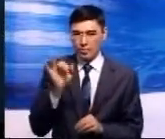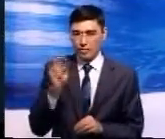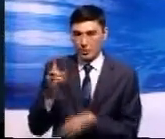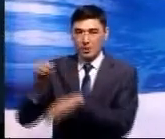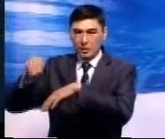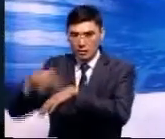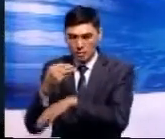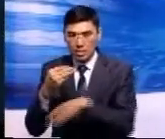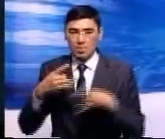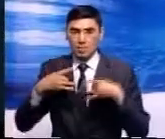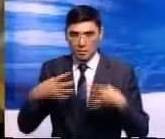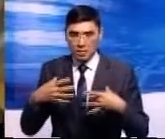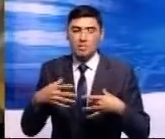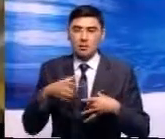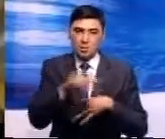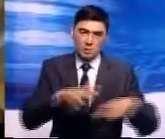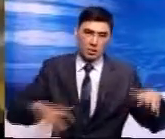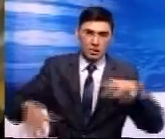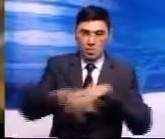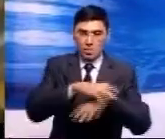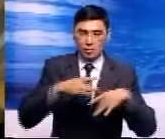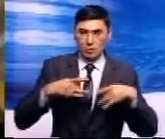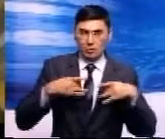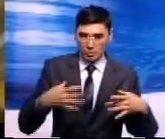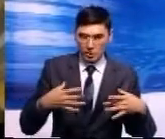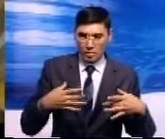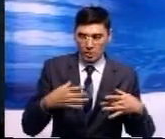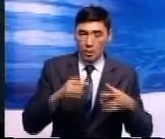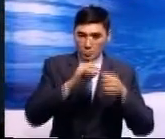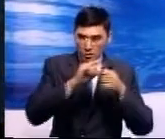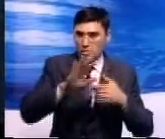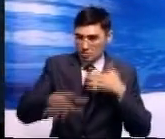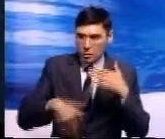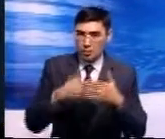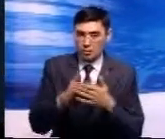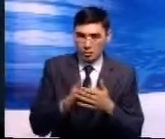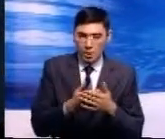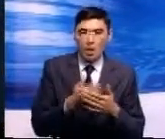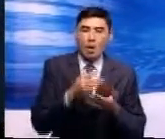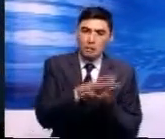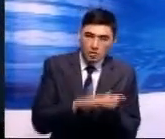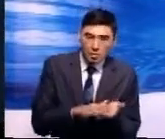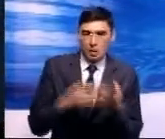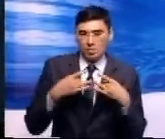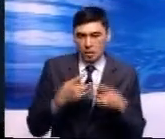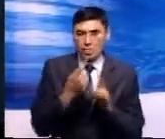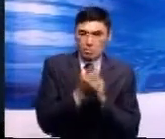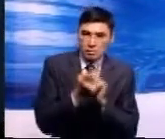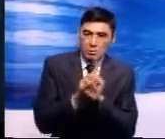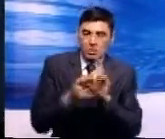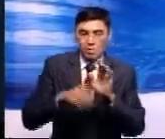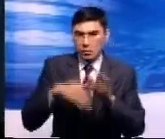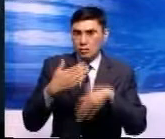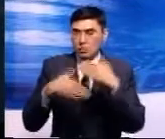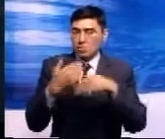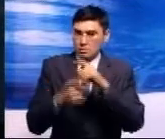сделал праздник для всех своих подданных. И с той поры вот этот праздник, он стал, правда, интерпретироваться, немножечко изменяться